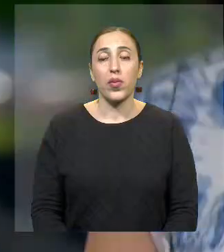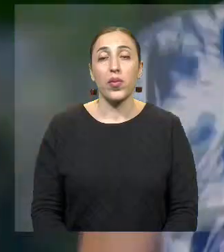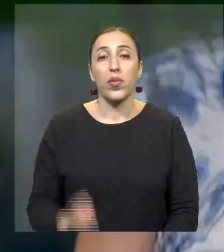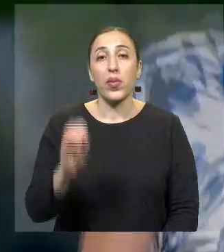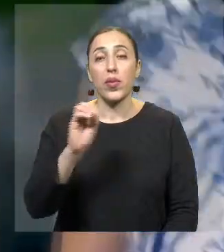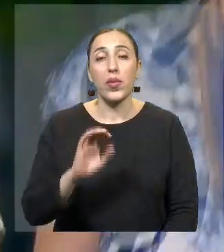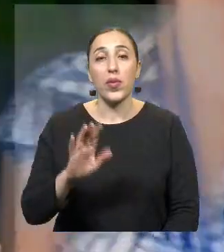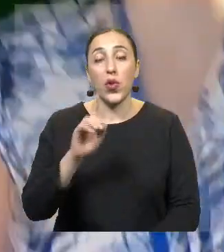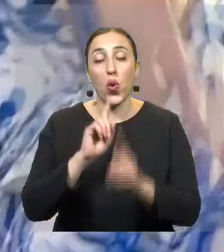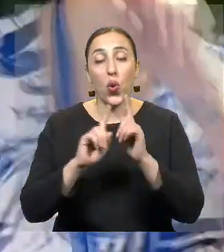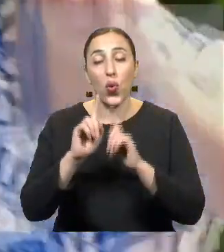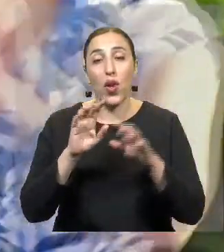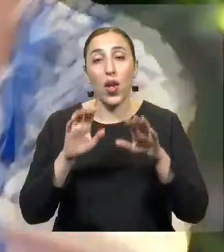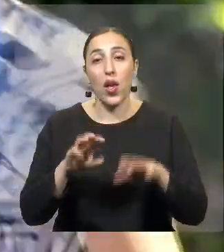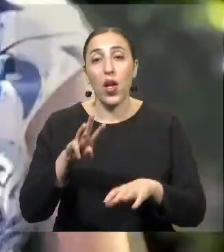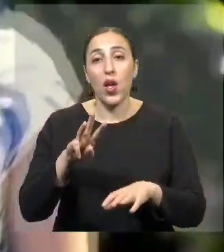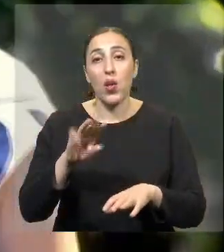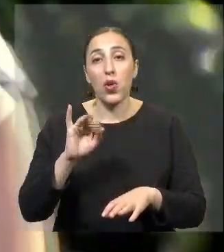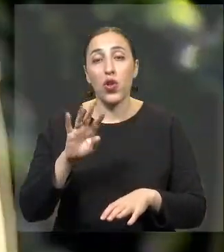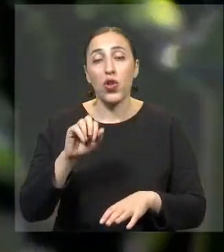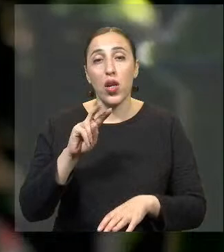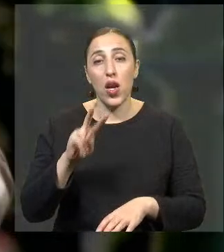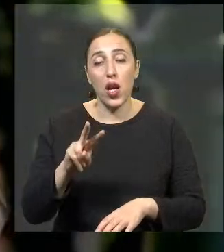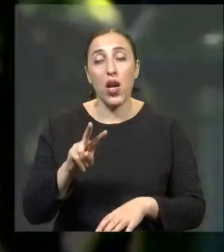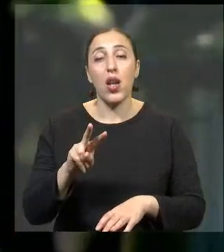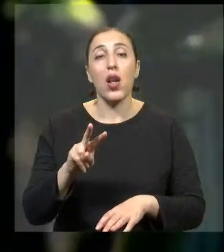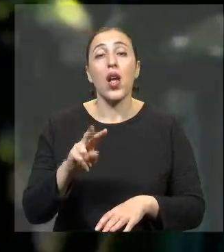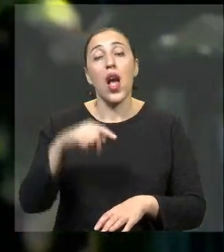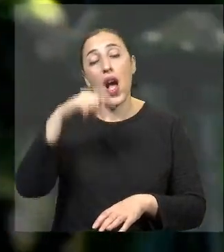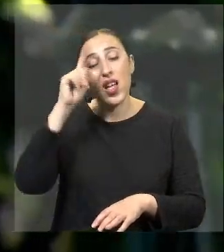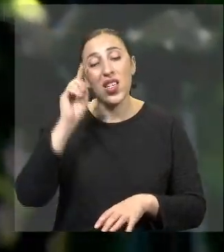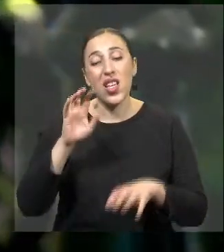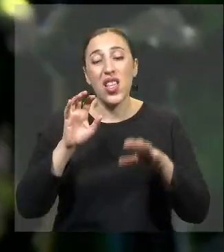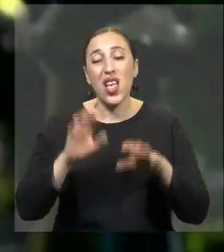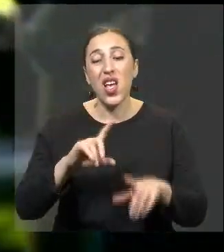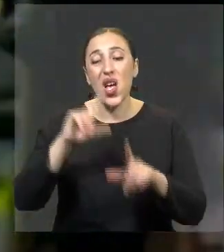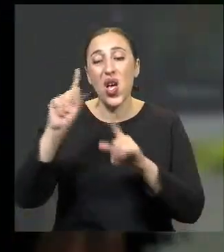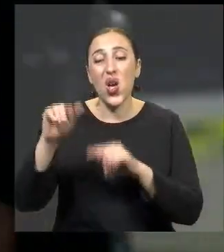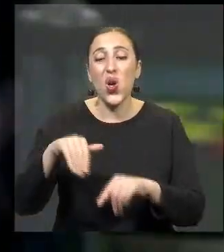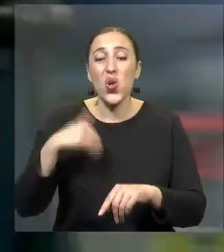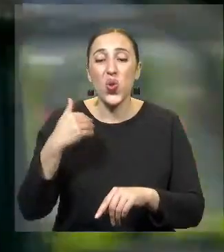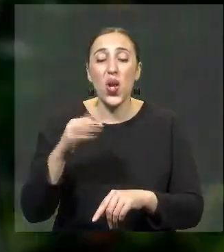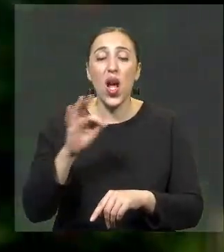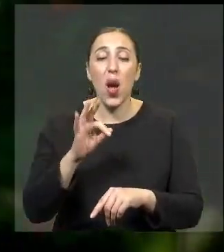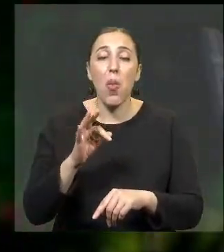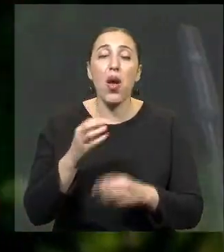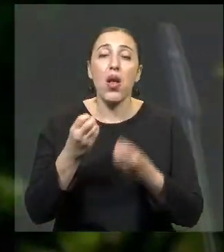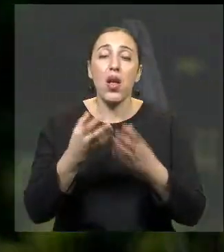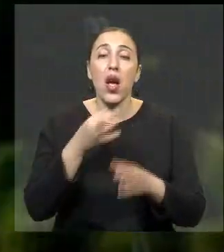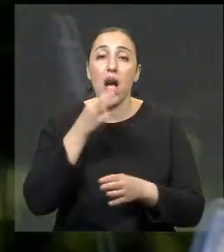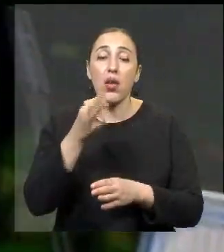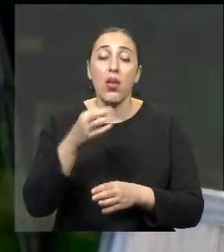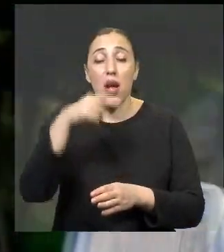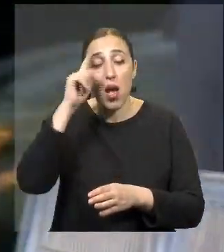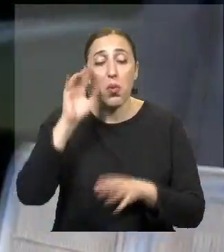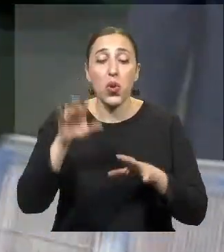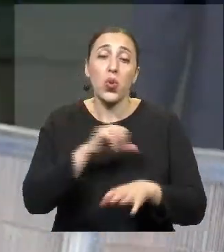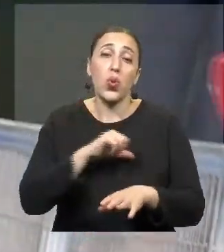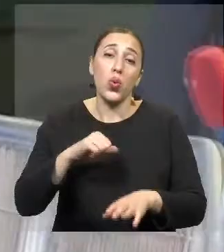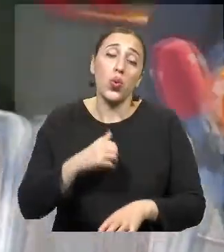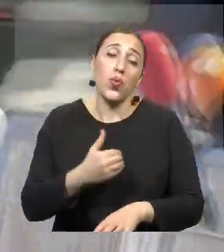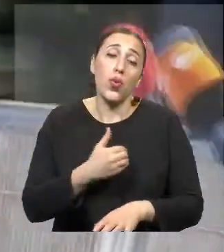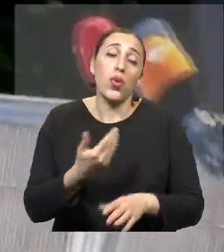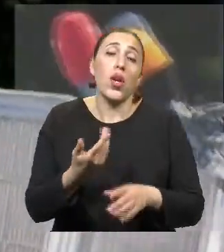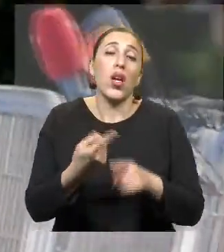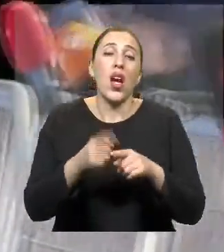Եվրոպական խորորդի նախագա շարլ Միշել անդրադարնլով ադրբեջունի նախագա իլհամ ալիևի բացակայությանը հայտարել է, որ դա նրա որոշումն է և ինքը չի